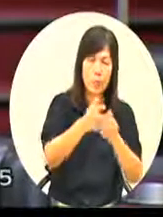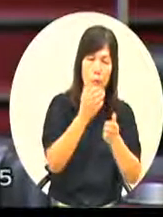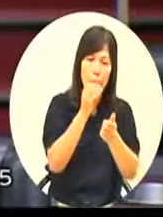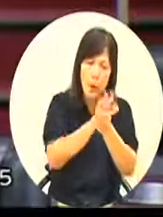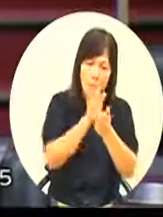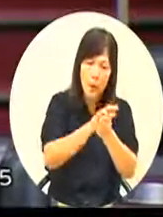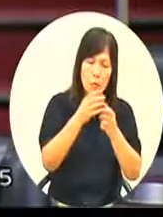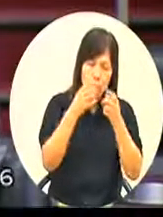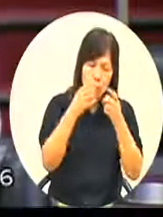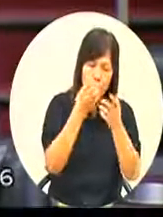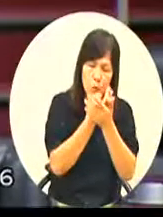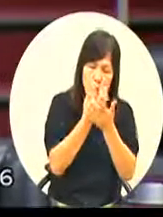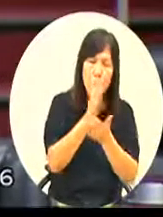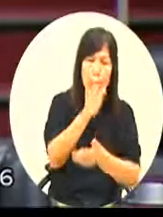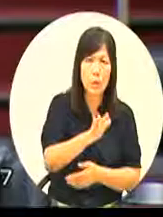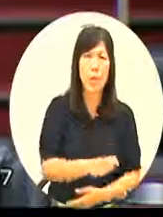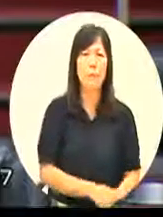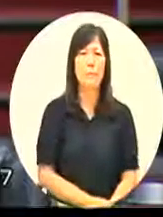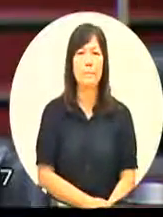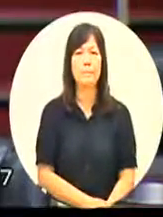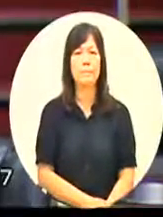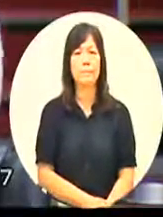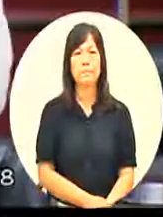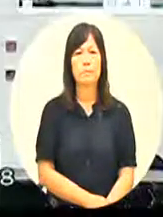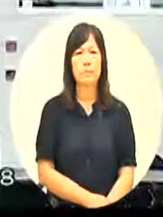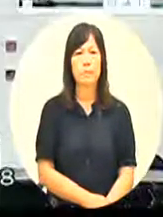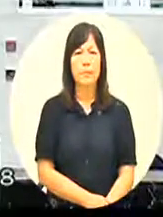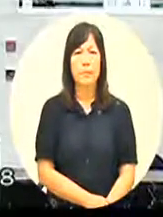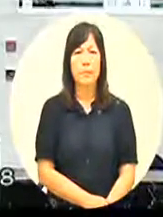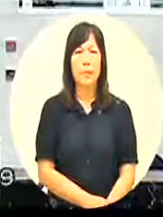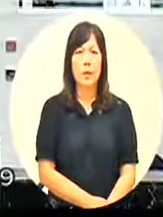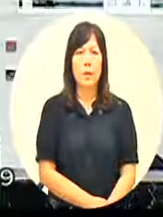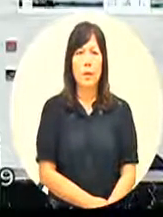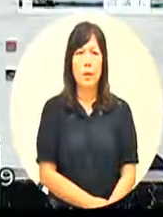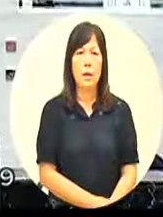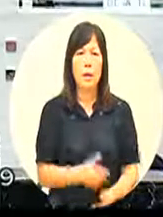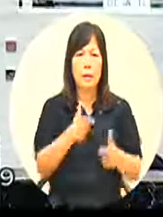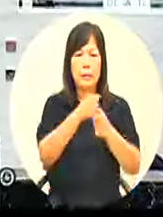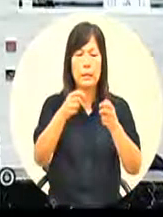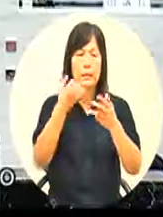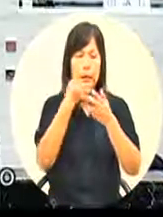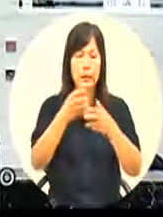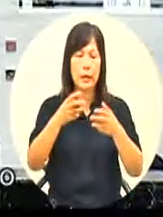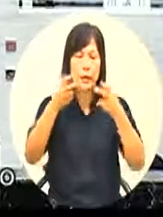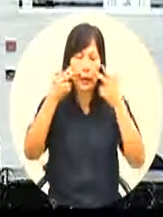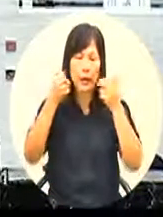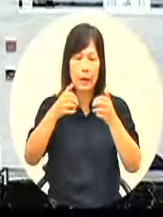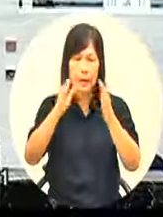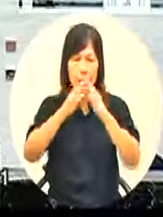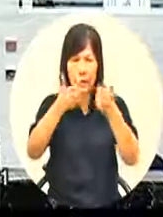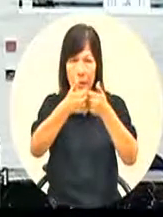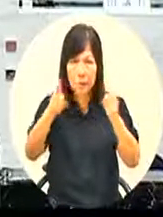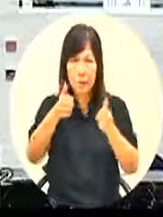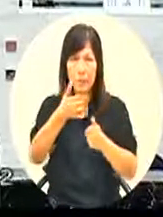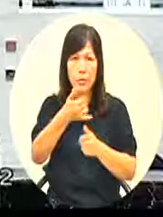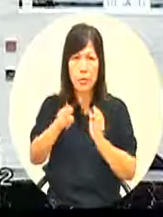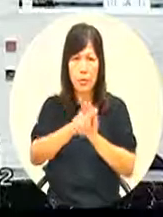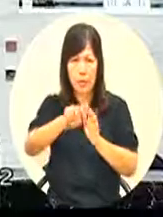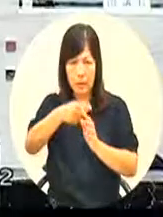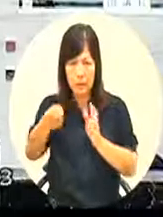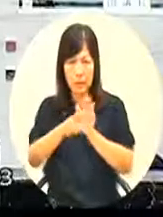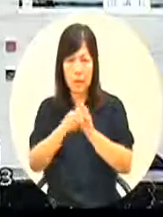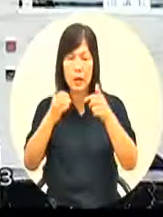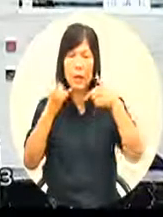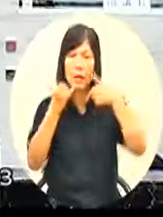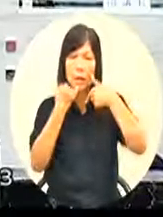好的优惠了，哈，以上的执行。 好，谢谢二登亚议员。接着请何全峰